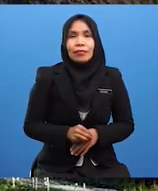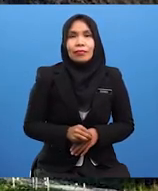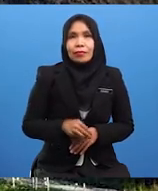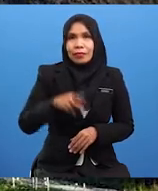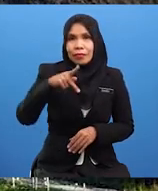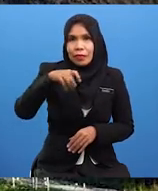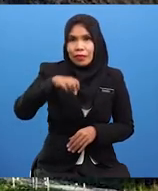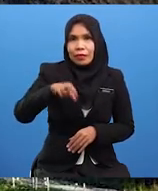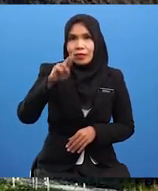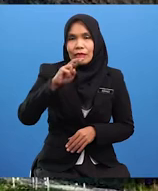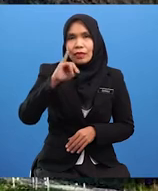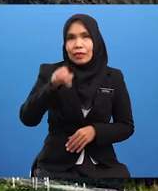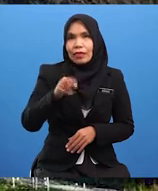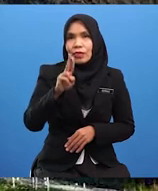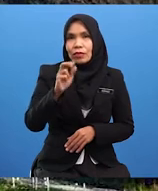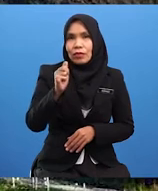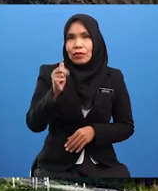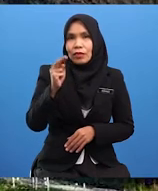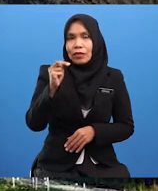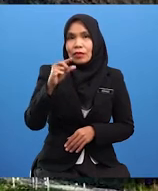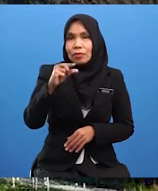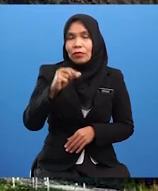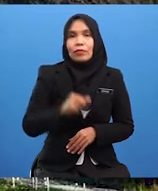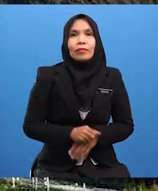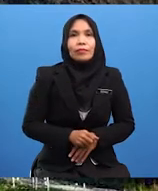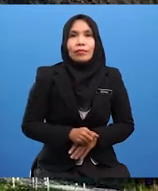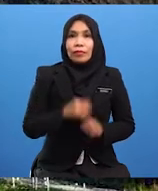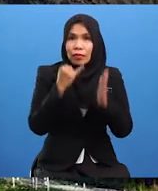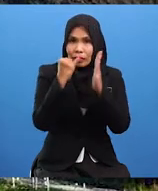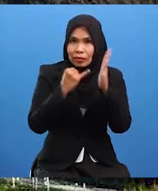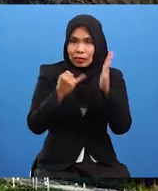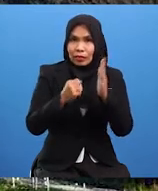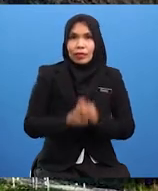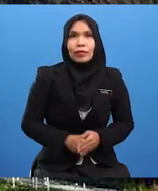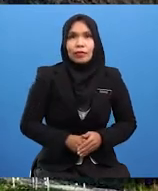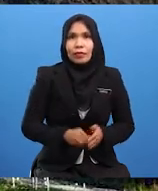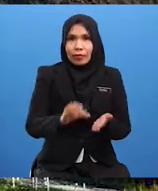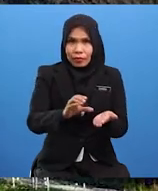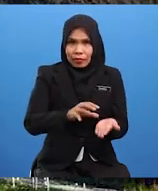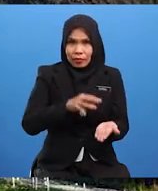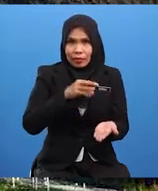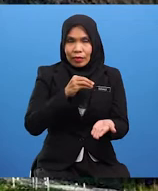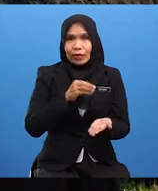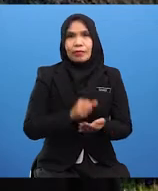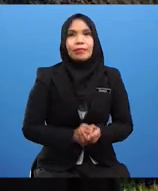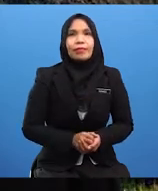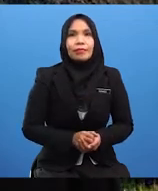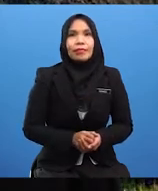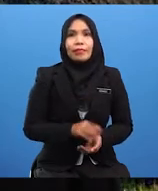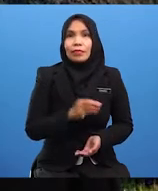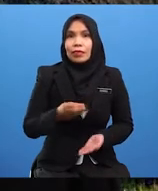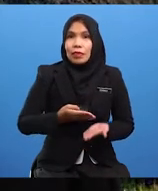cetakan dengan sentiasa memberi buah tangan kepada masyarakat